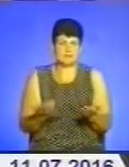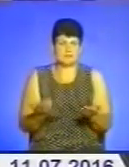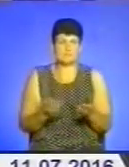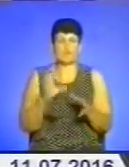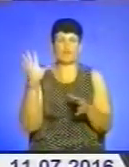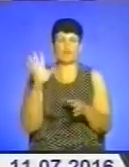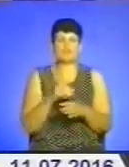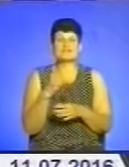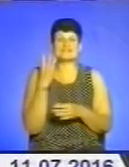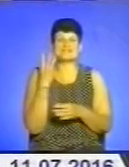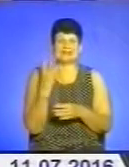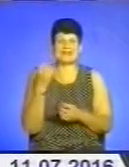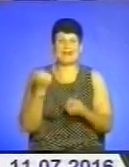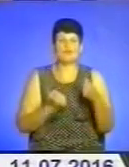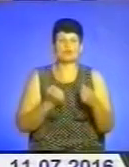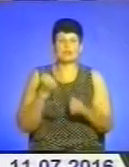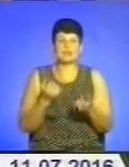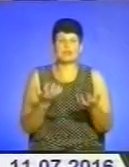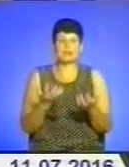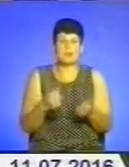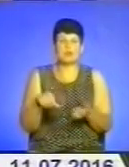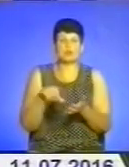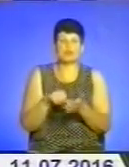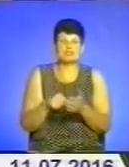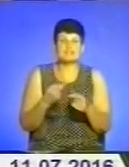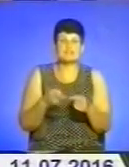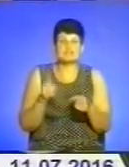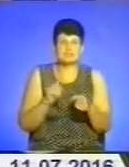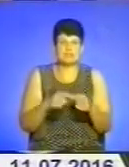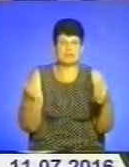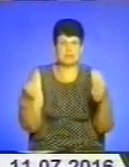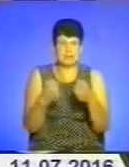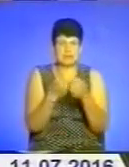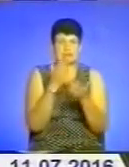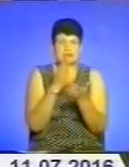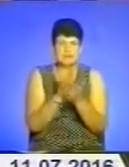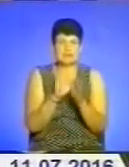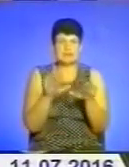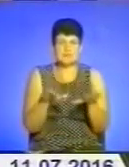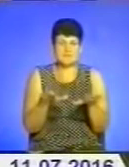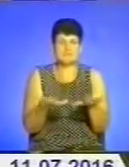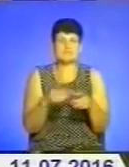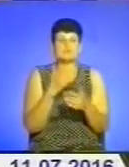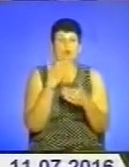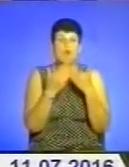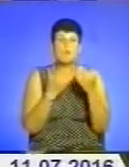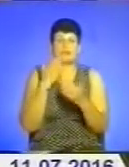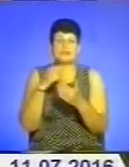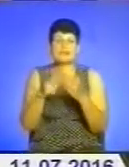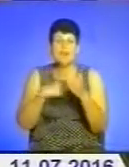автомобілі, які брали участь в цій дорожньо-транспортній пригоді, є на місці події, їхні водії опитані,